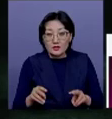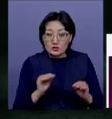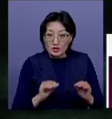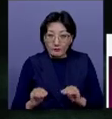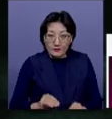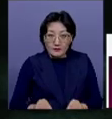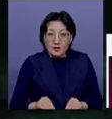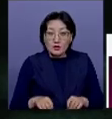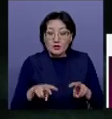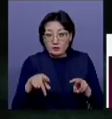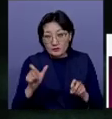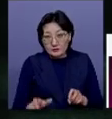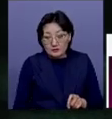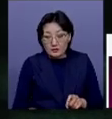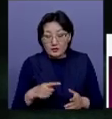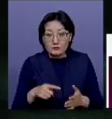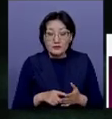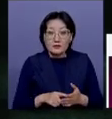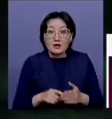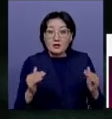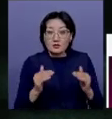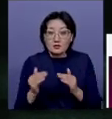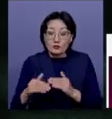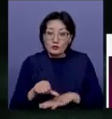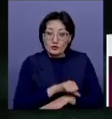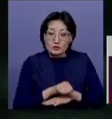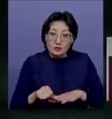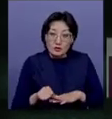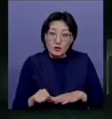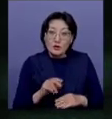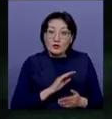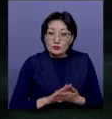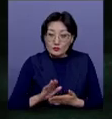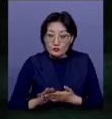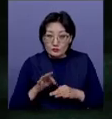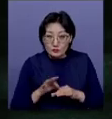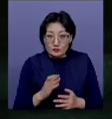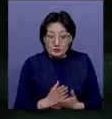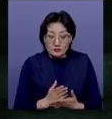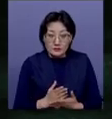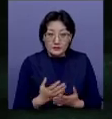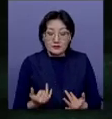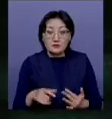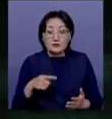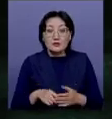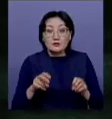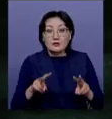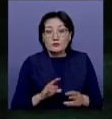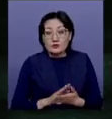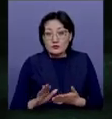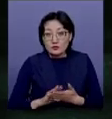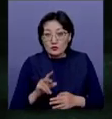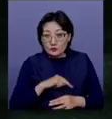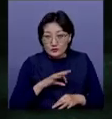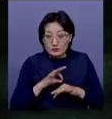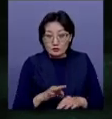жабдықталған құралдары қаламыздағы ғимараттар мен көшелерде жұмылдыруда. Қаламызда арнайы өңдеу жұмыстары жүргізіліп